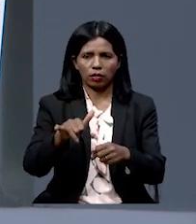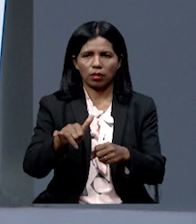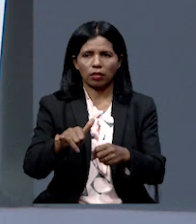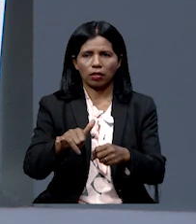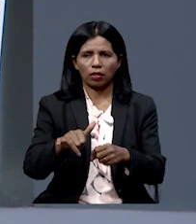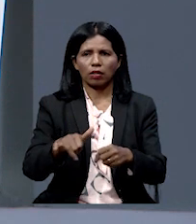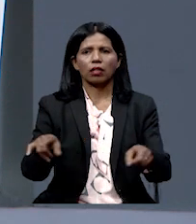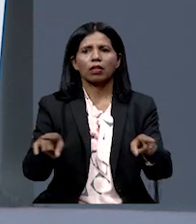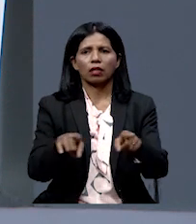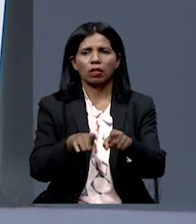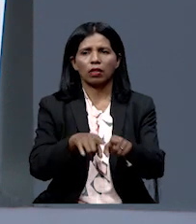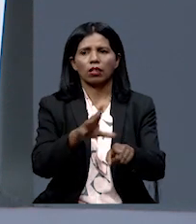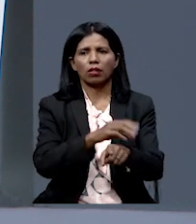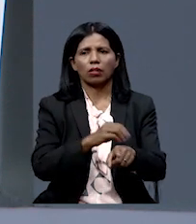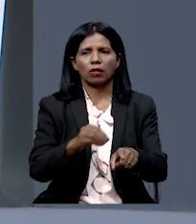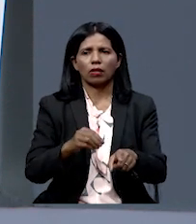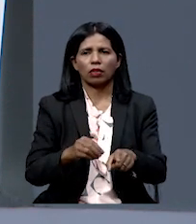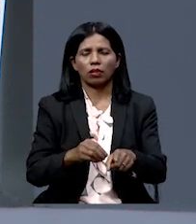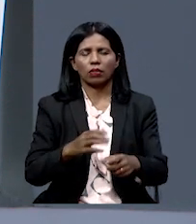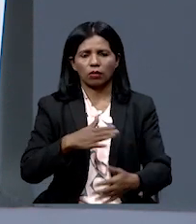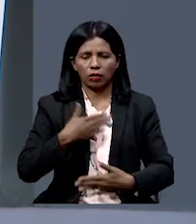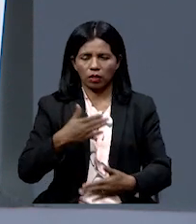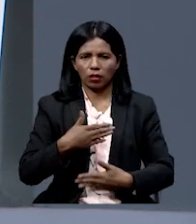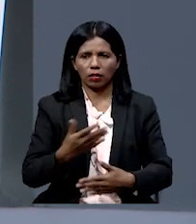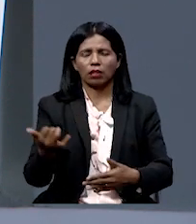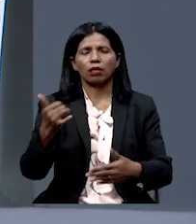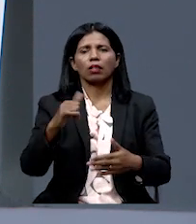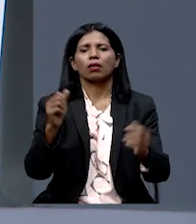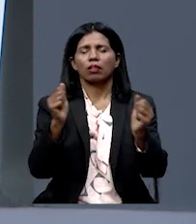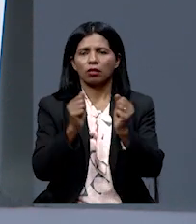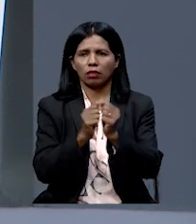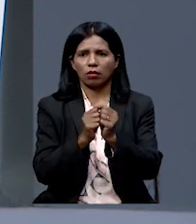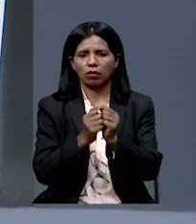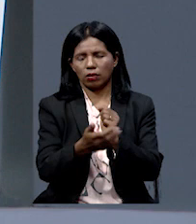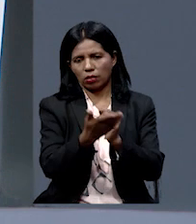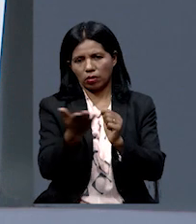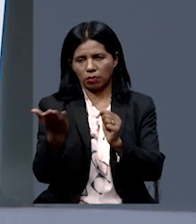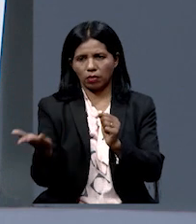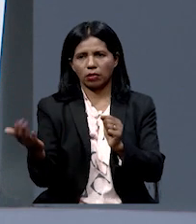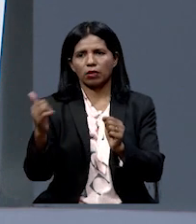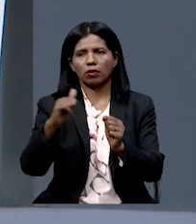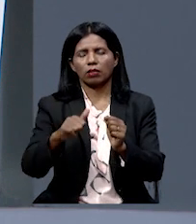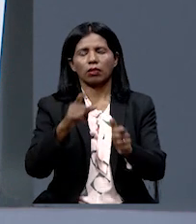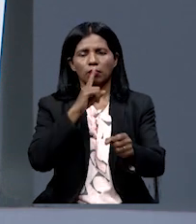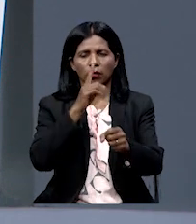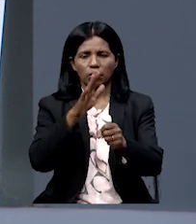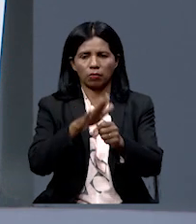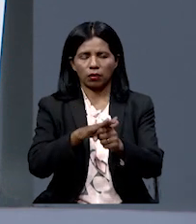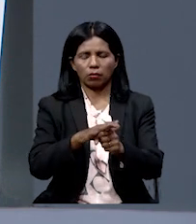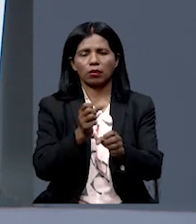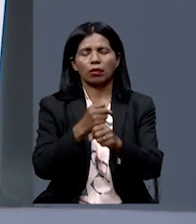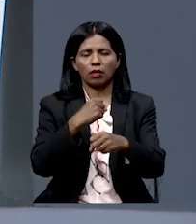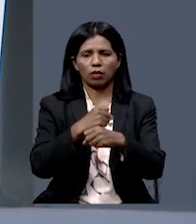halo sira hanesan hak solok ho ita bot sira nia kompromisu i